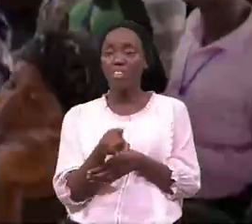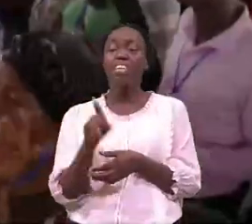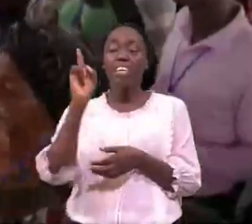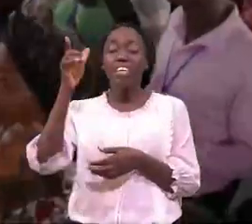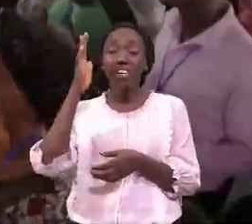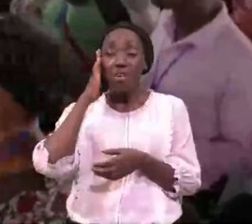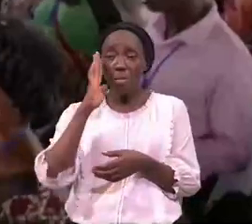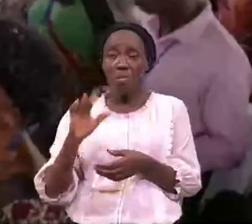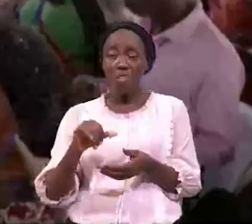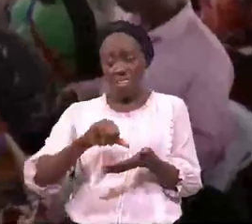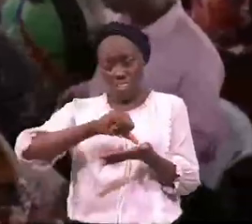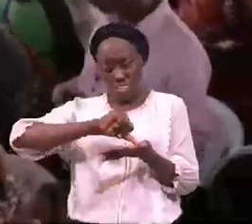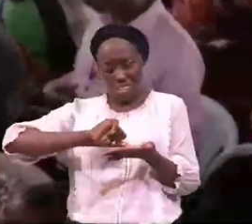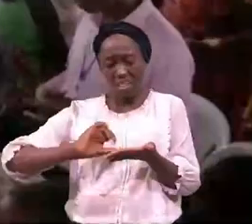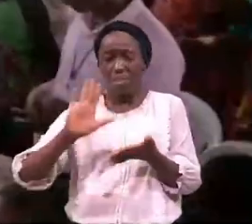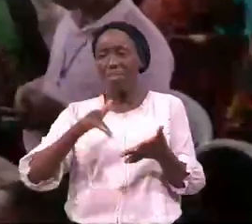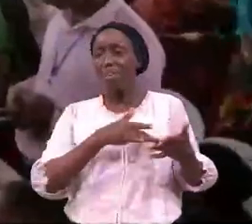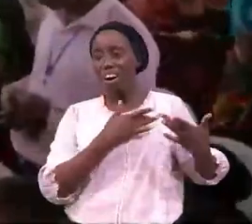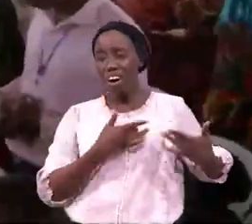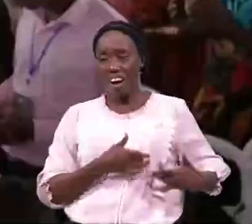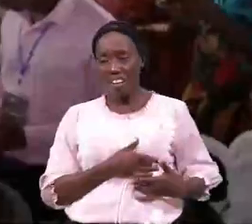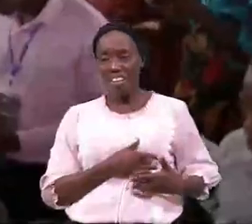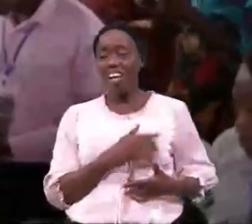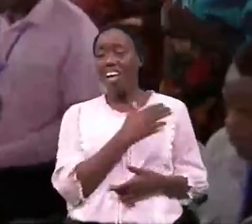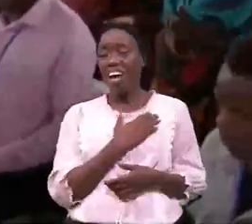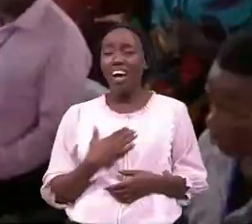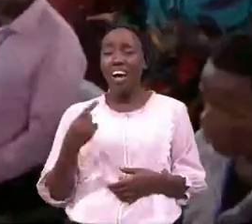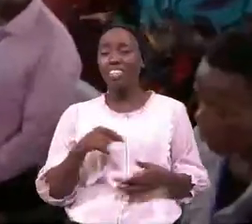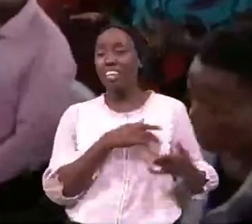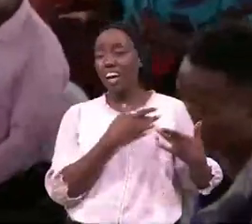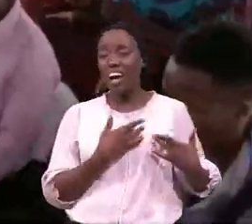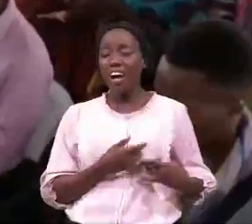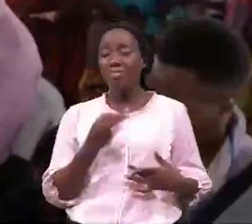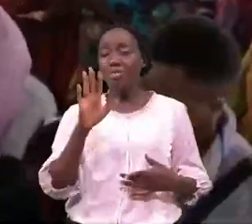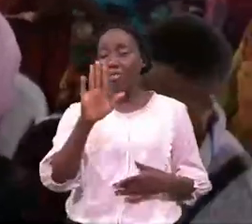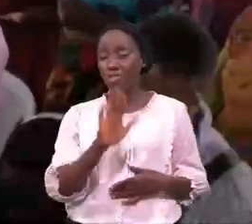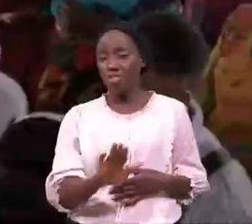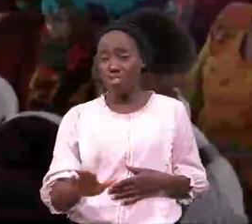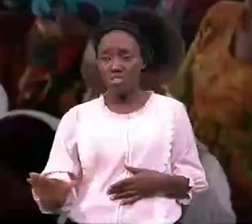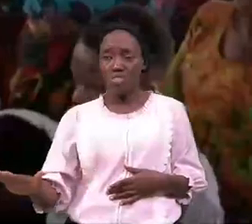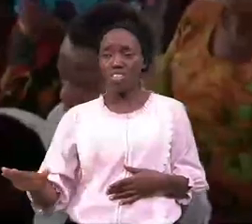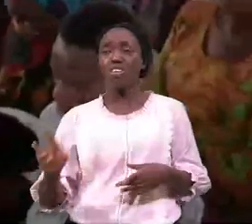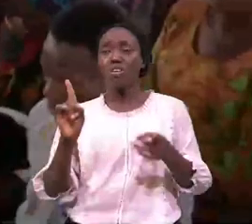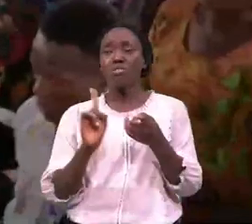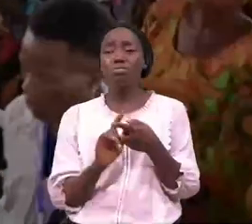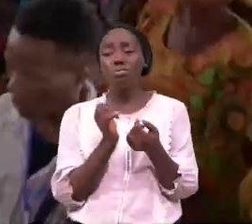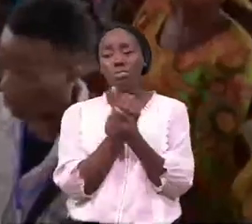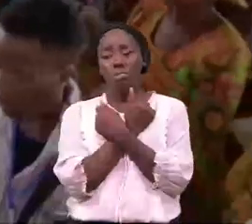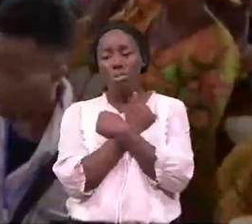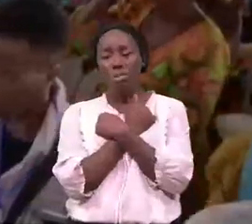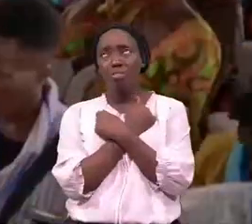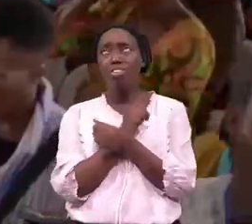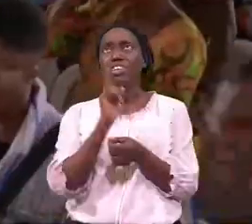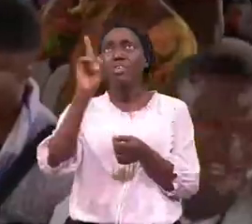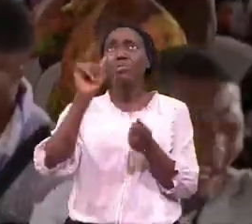Il va circoncire ton cœur. Et le cœur de ta postérité, tu l'aimeras de tout ton cœur, toute